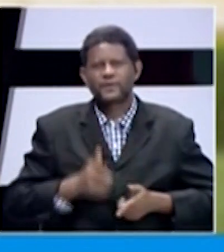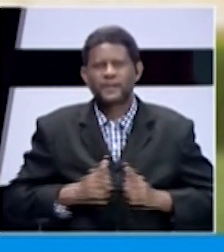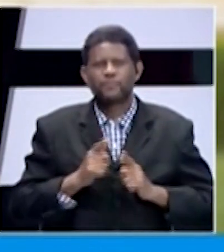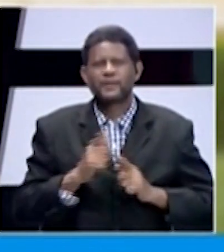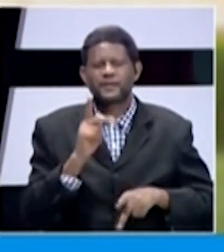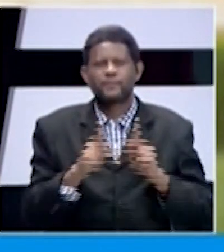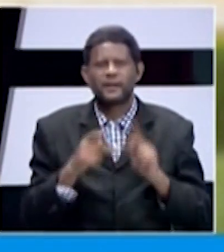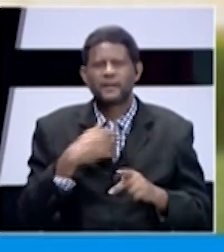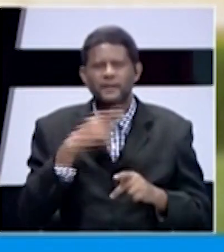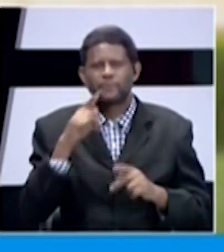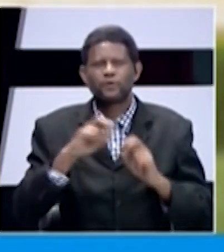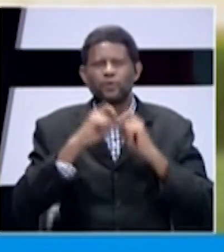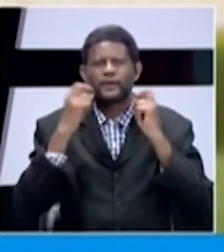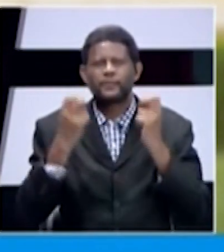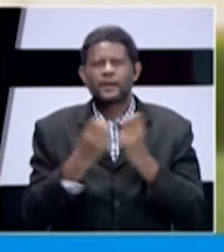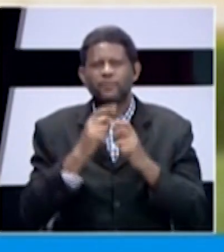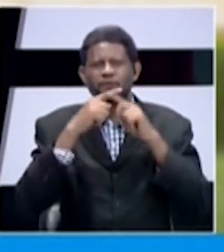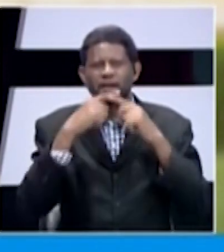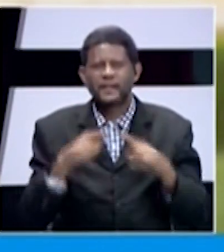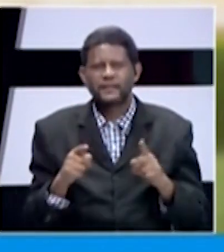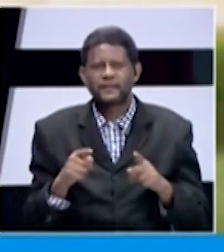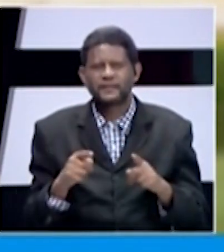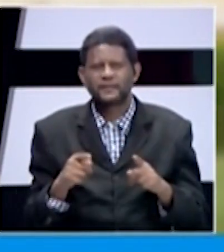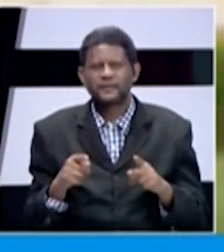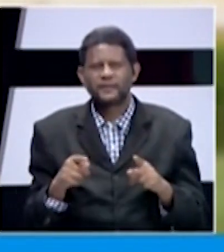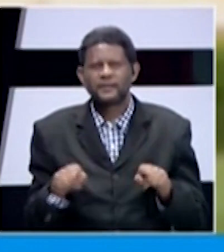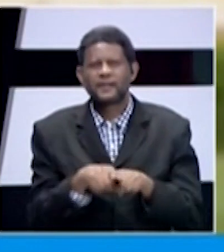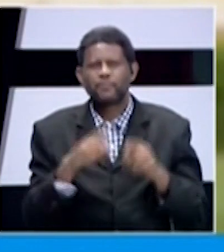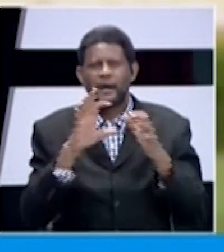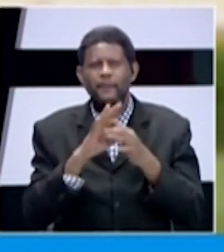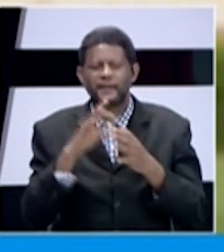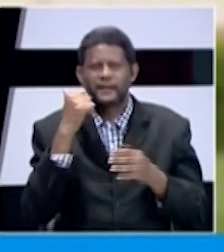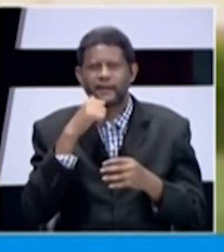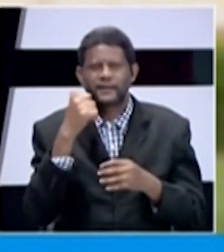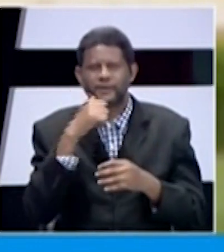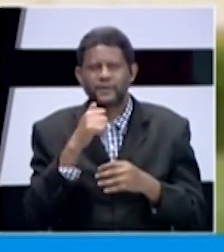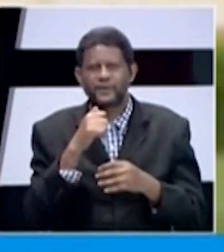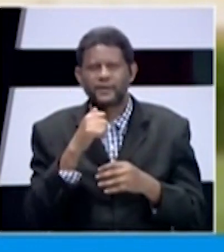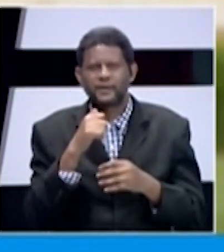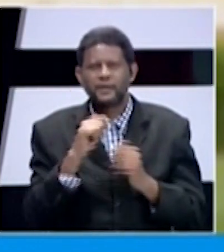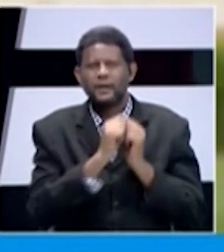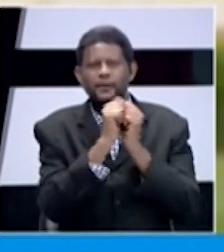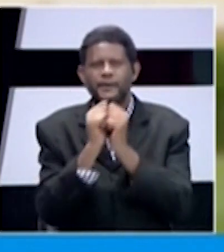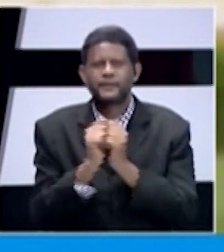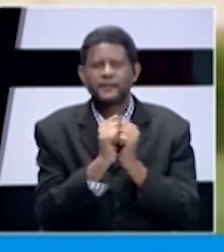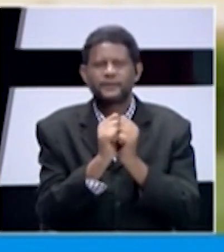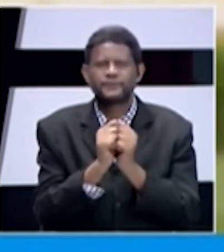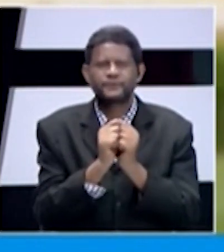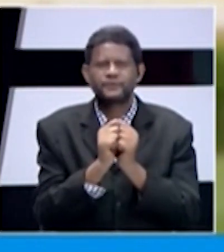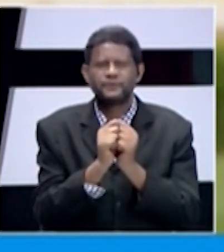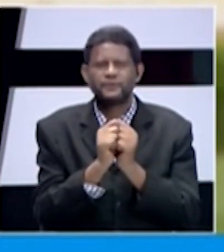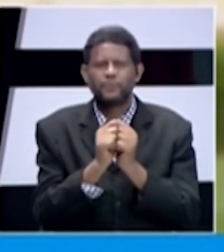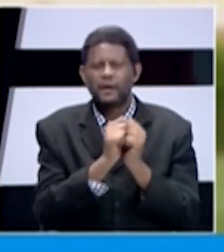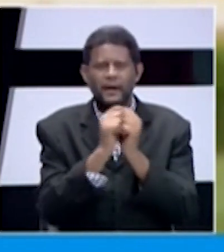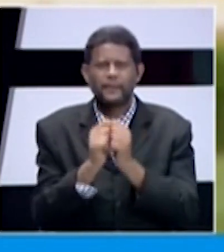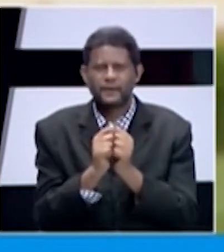ከምቲ ተወዲዩና በተለይ ከም ማሕበር ደቂ ኣንስትዮ ሕብረትና